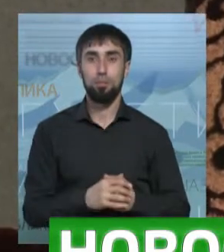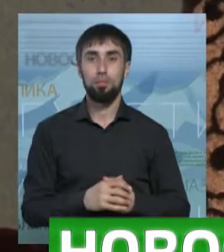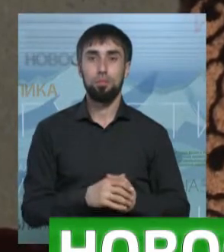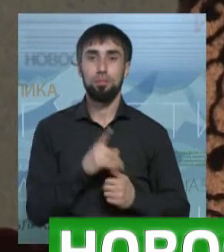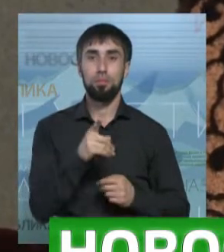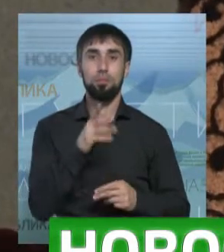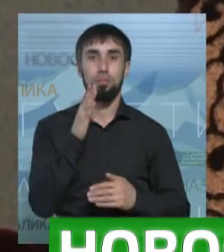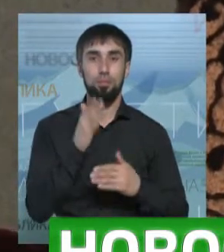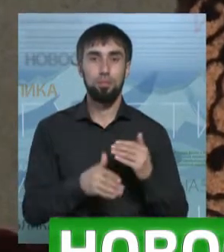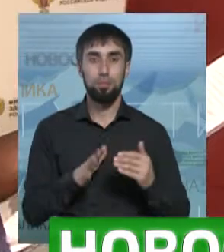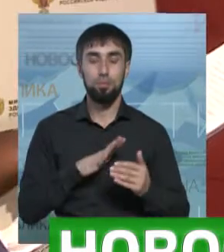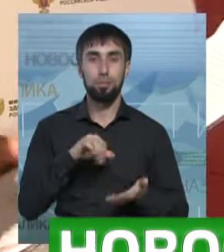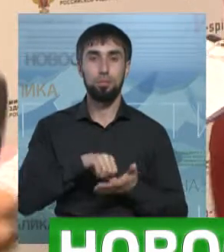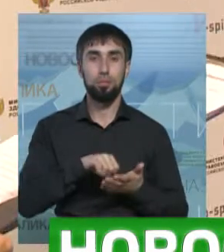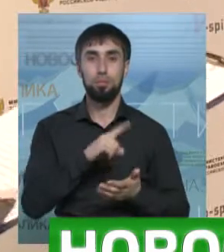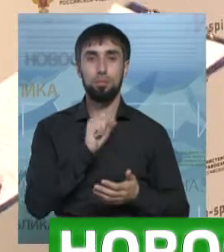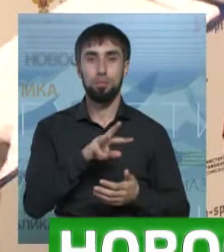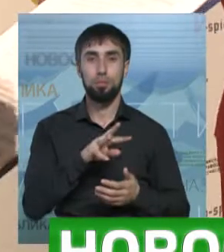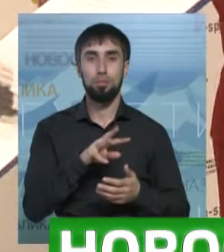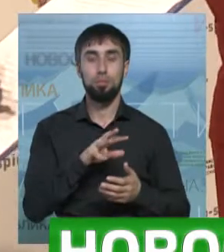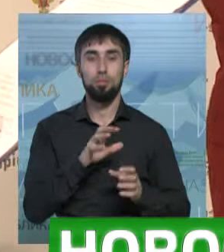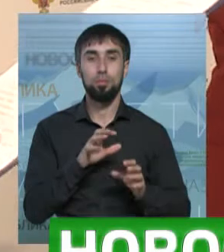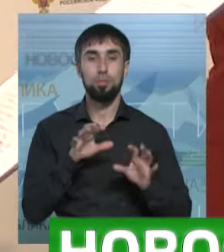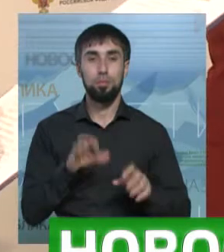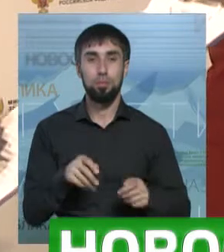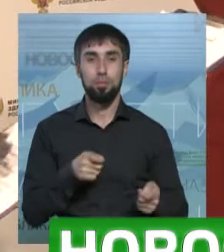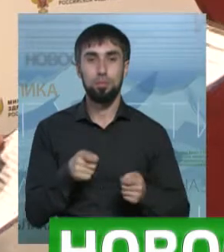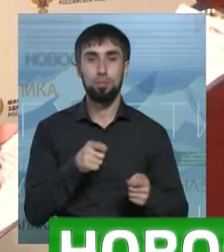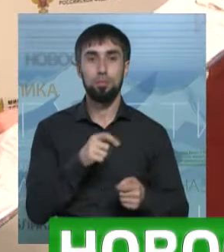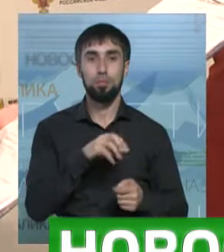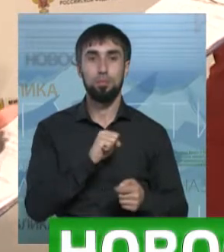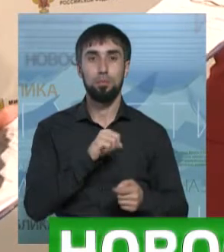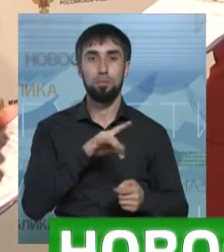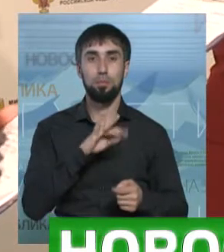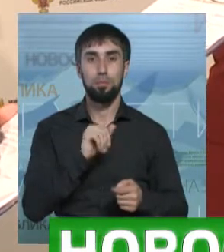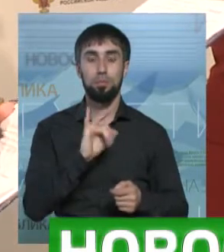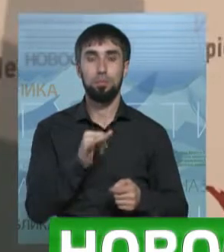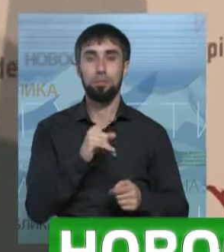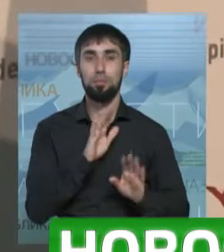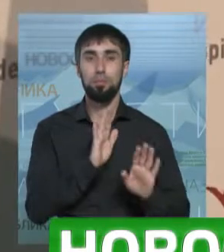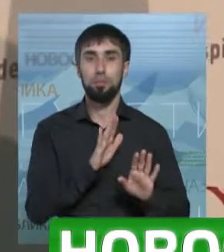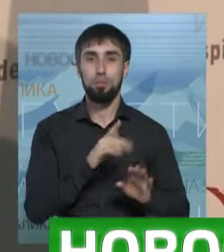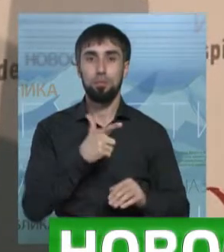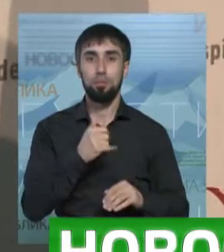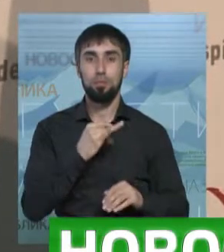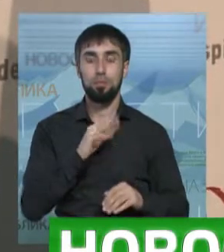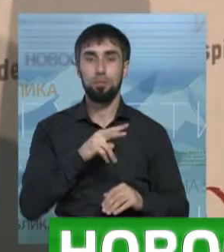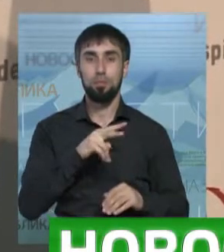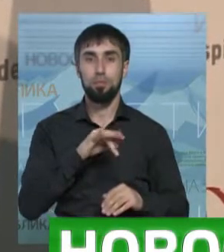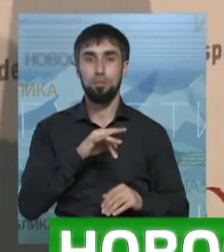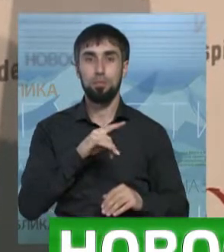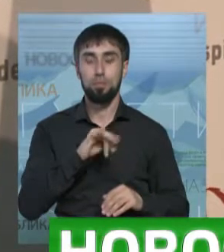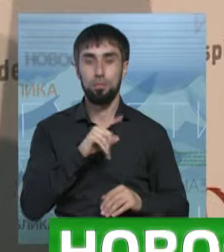закрытии присутствовали зампредседателя правительства Ингушетии Мария Мамриева, замминистра здравоохранения Газдеева Лиза. Они